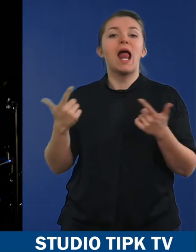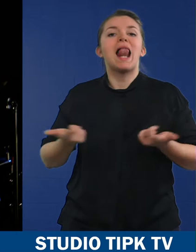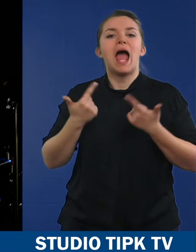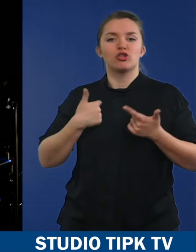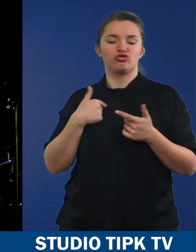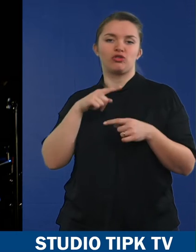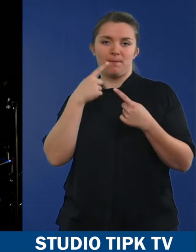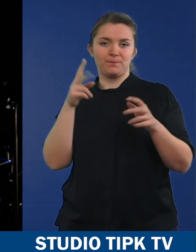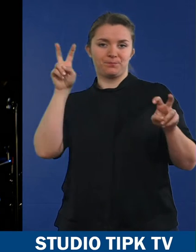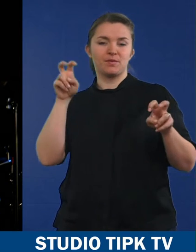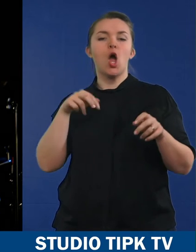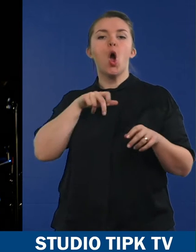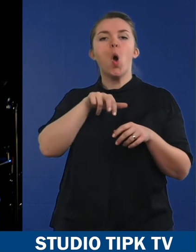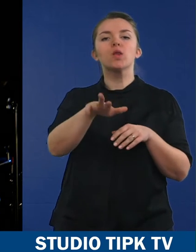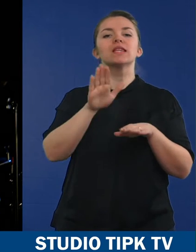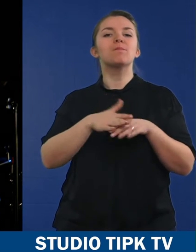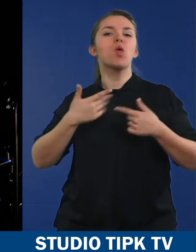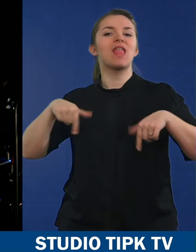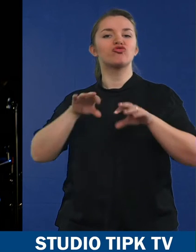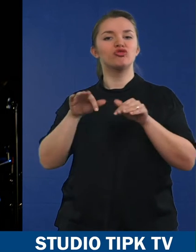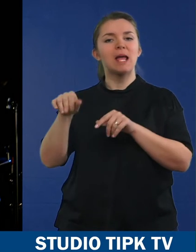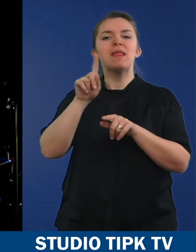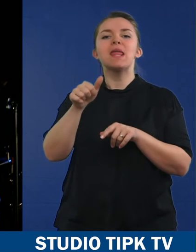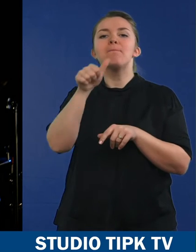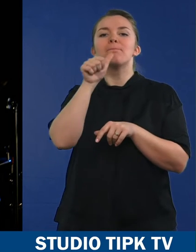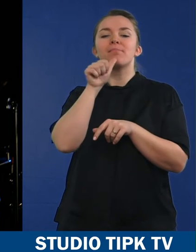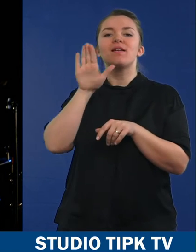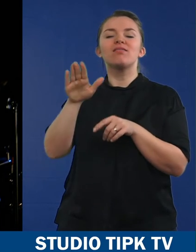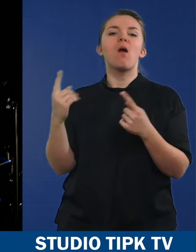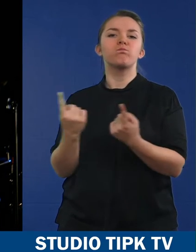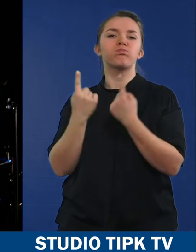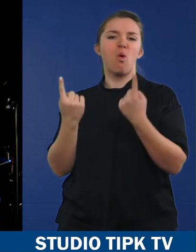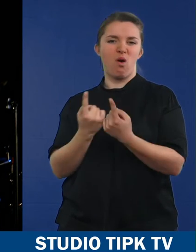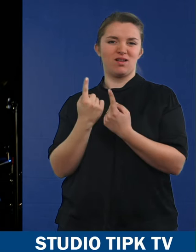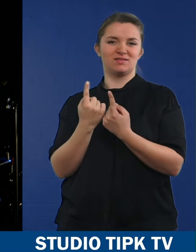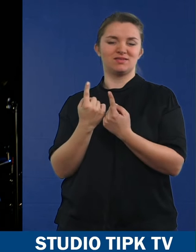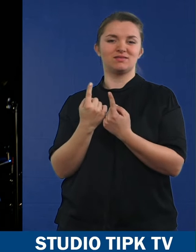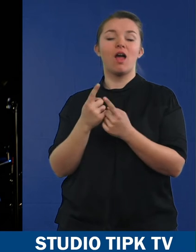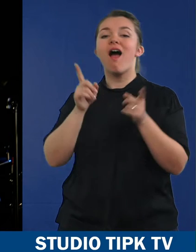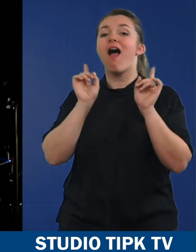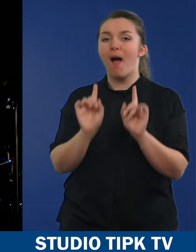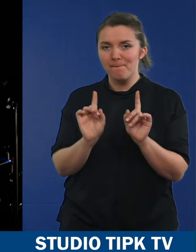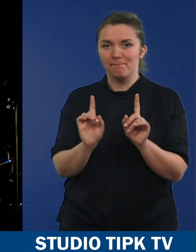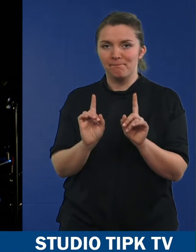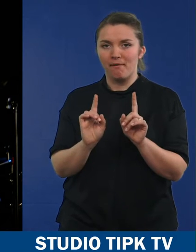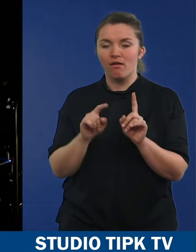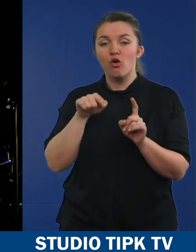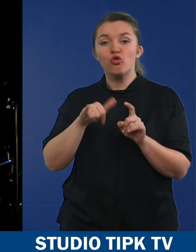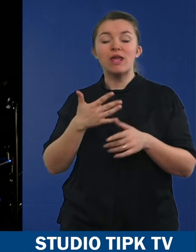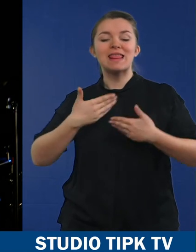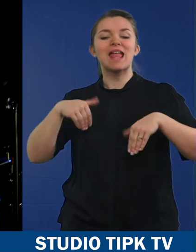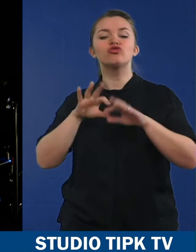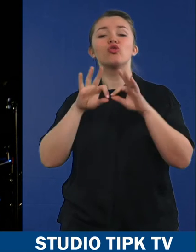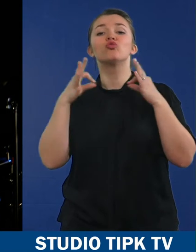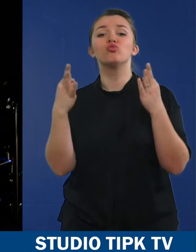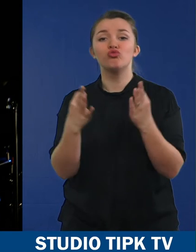lažje hoditi po zemlji naši in piti nje bolesti. Vendar je to naša